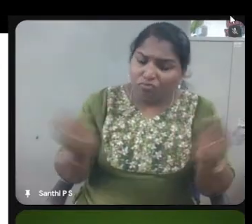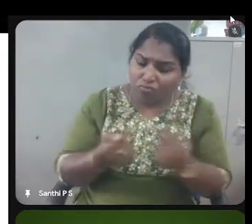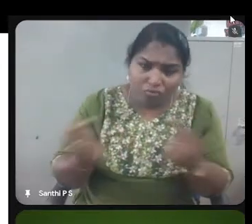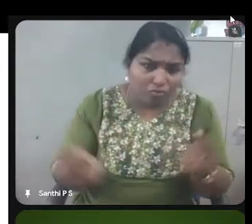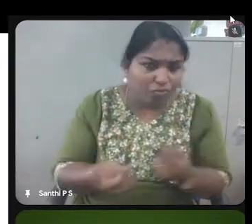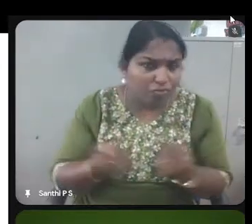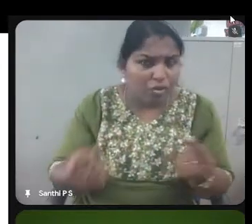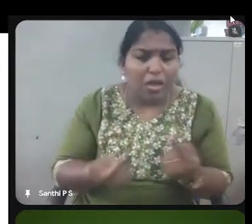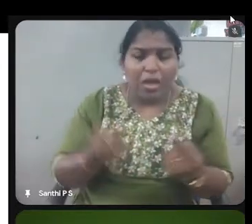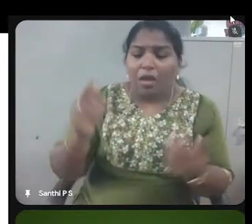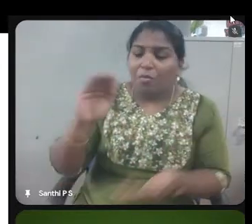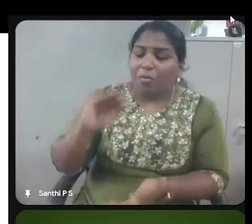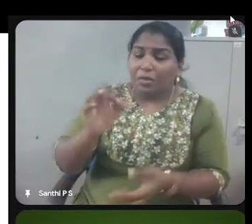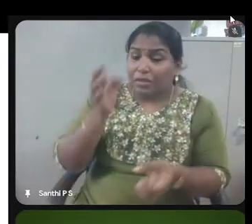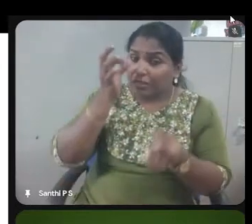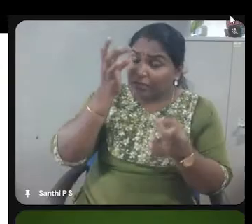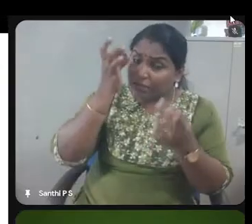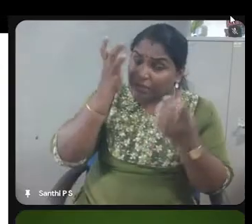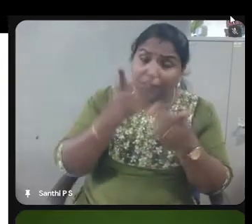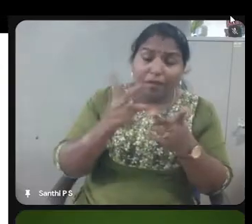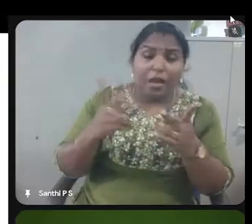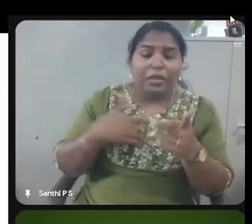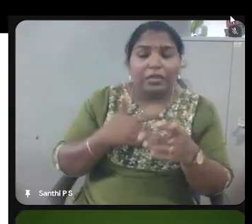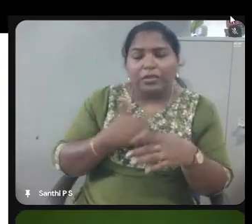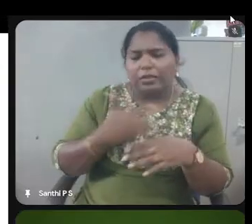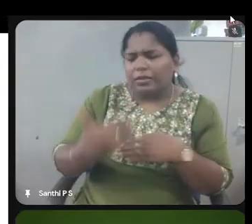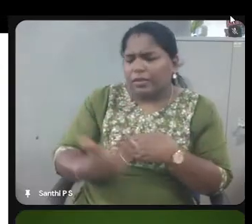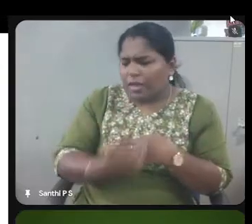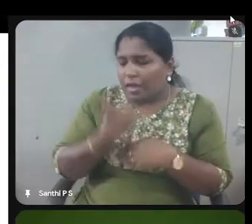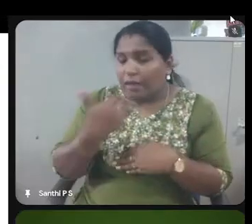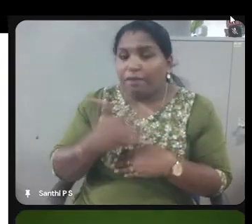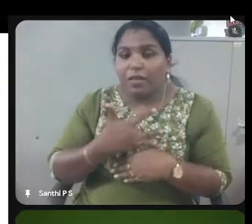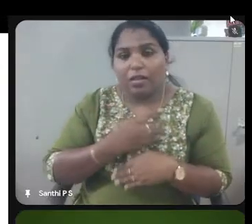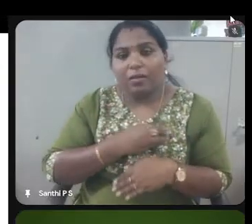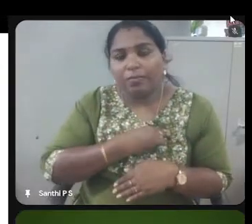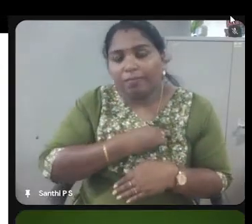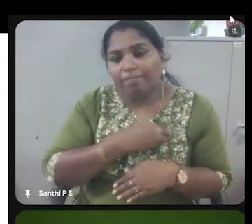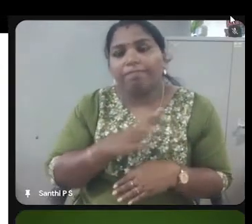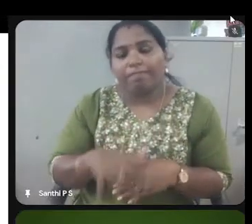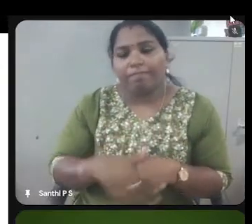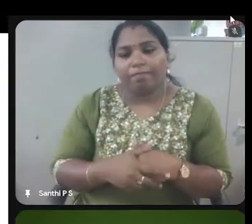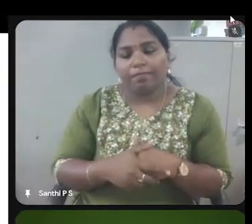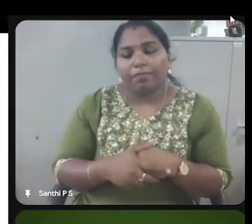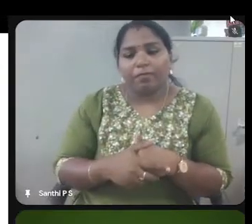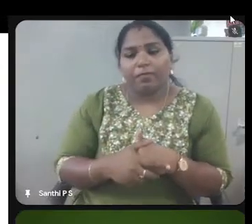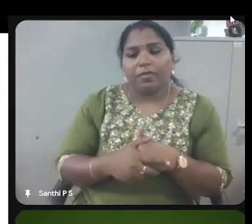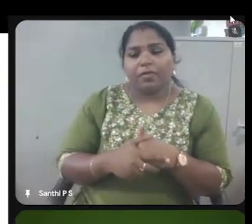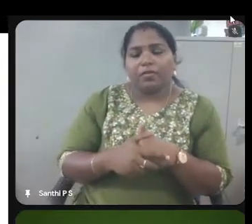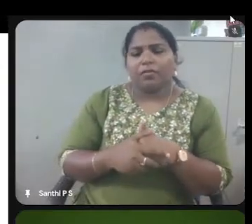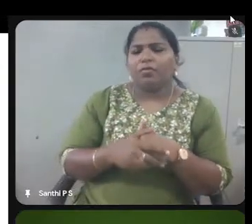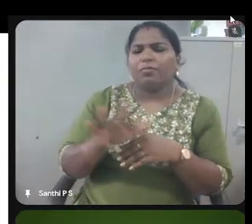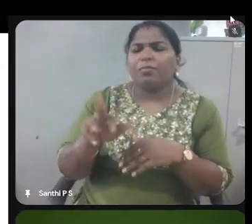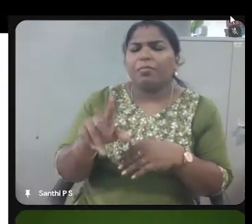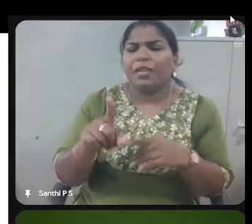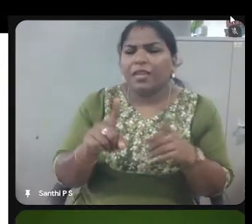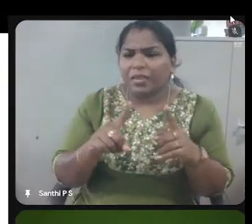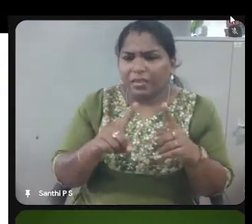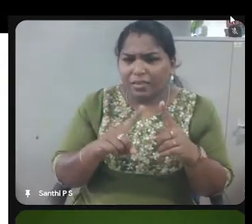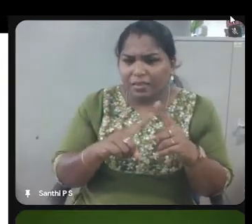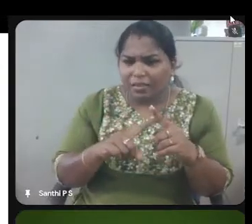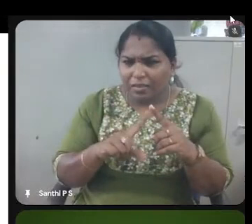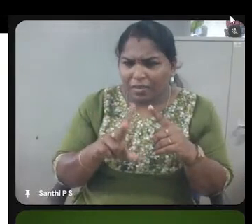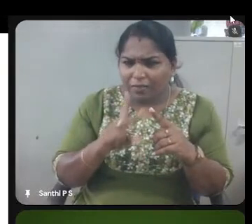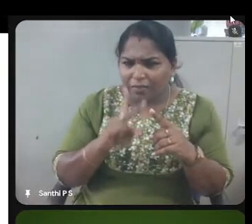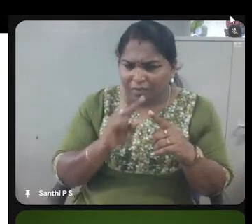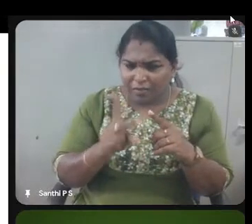അവന്റെ ദേഷ്യങ്ങളൊക്കെ നമുക്ക് ഭയങ്കരമായിട്ട് ഫീൽ ചെയ്ത് തുടങ്ങി നന്നായിട്ട്. അമ്മ, ഇത് സ്ക്രീൻ ടൈം തന്നെ ആണോ? ഓർ അമ്മ അവിടെ